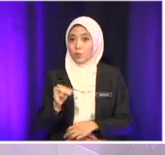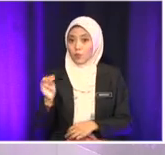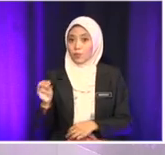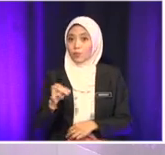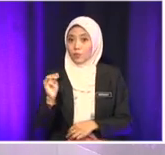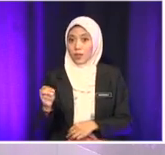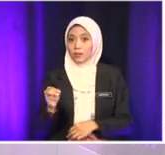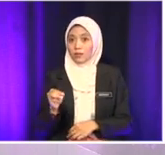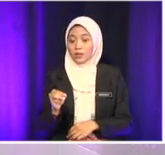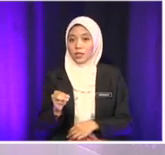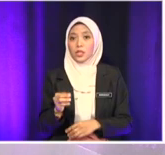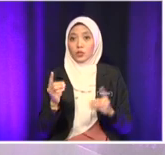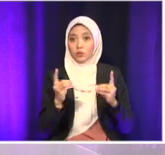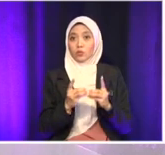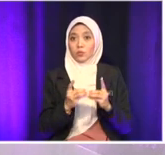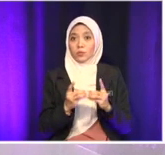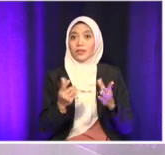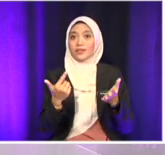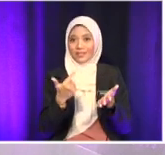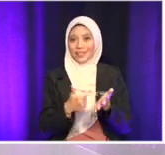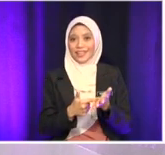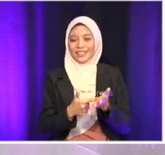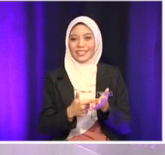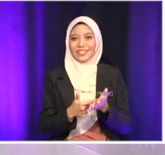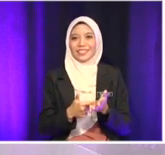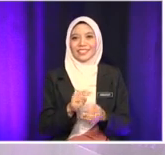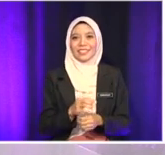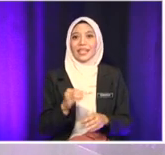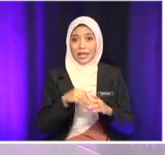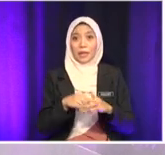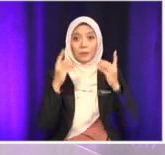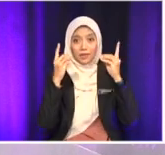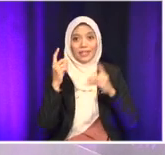kemana-mana kembali selepas ini sukses SPM 2022